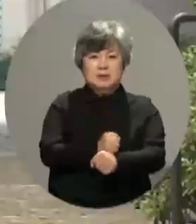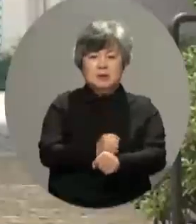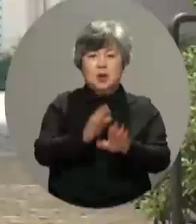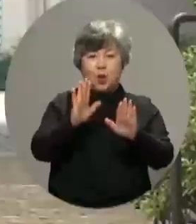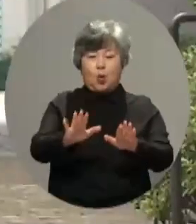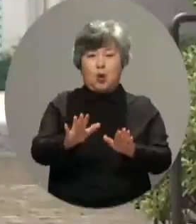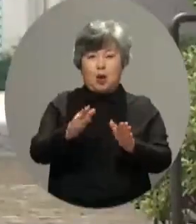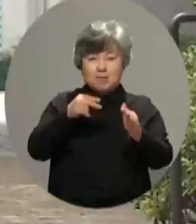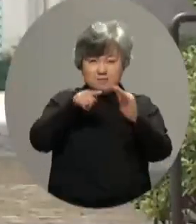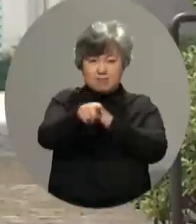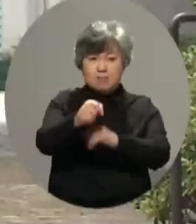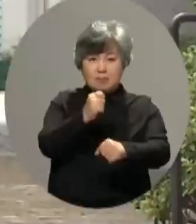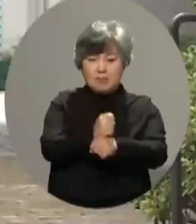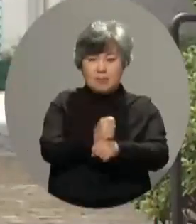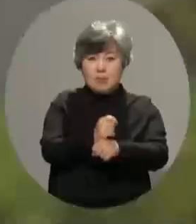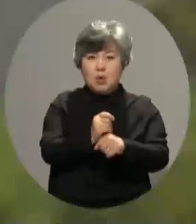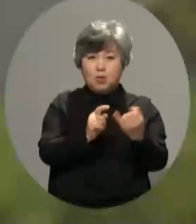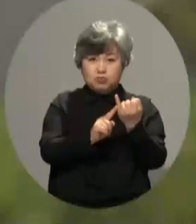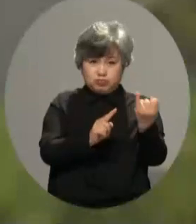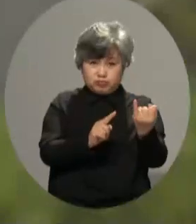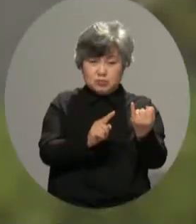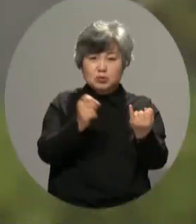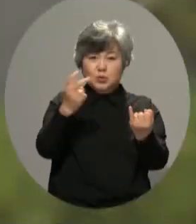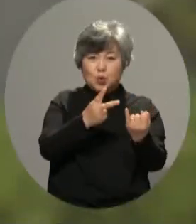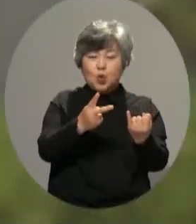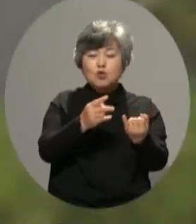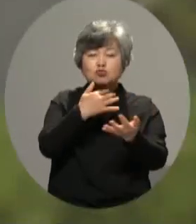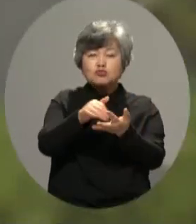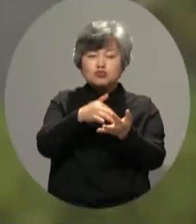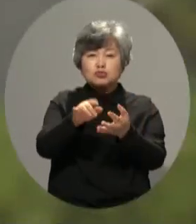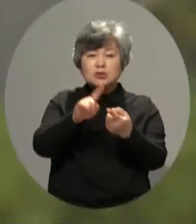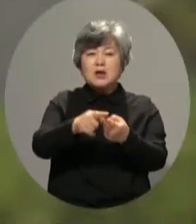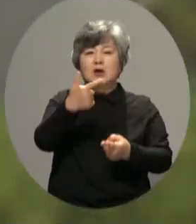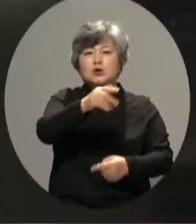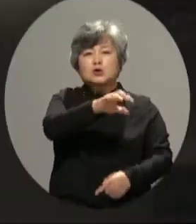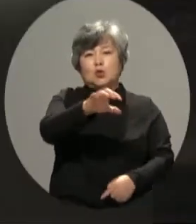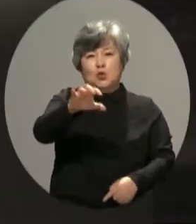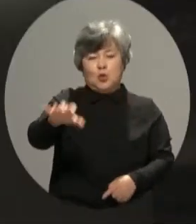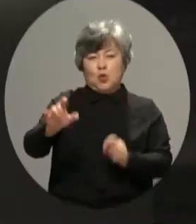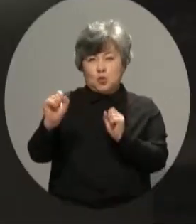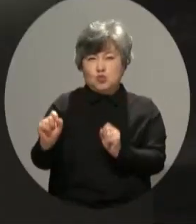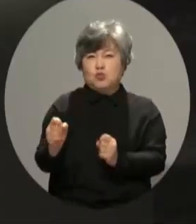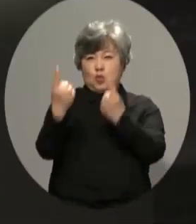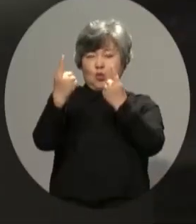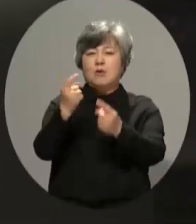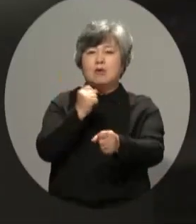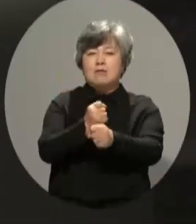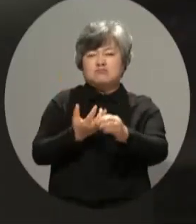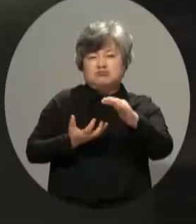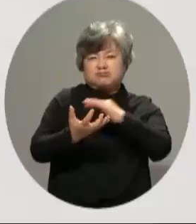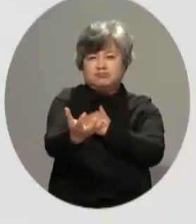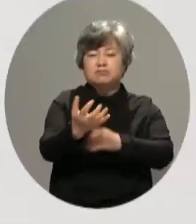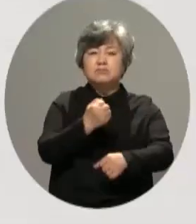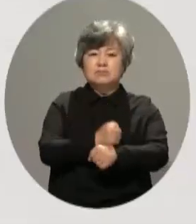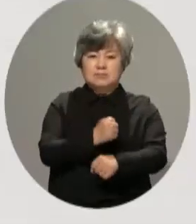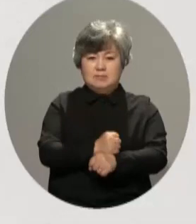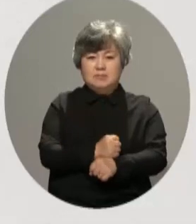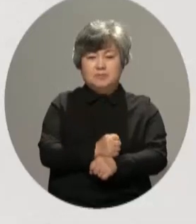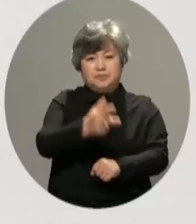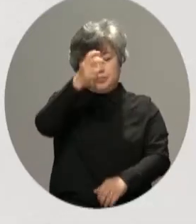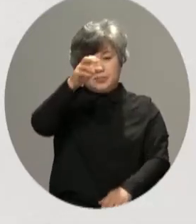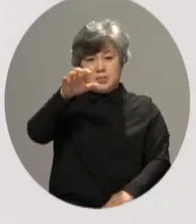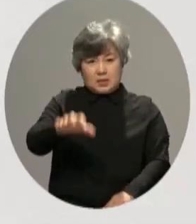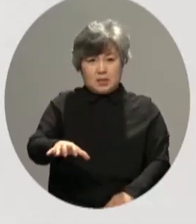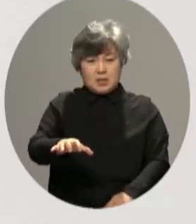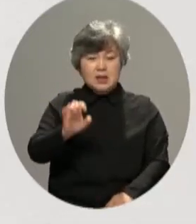오늘 압수수색은 오 씨를 포함해 입건자 6명의 자택 등 6곳에서 동시다발적으로 이뤄졌습니다.